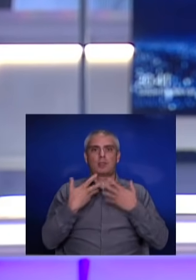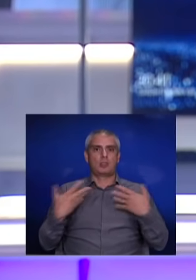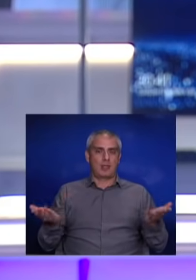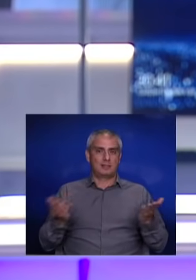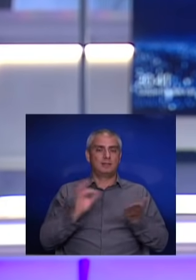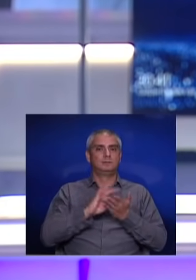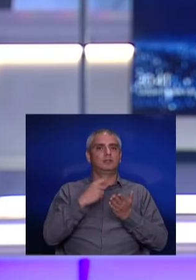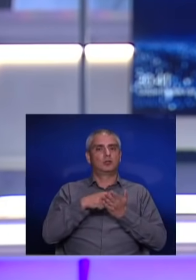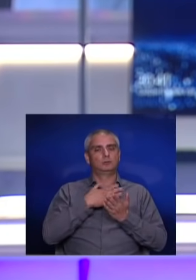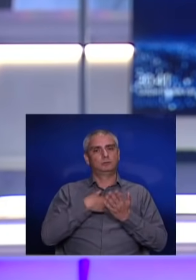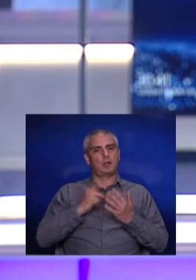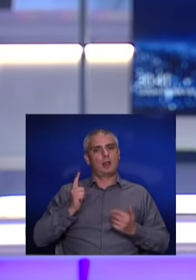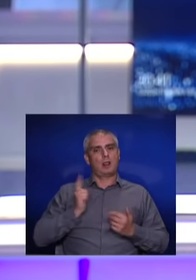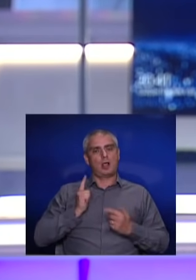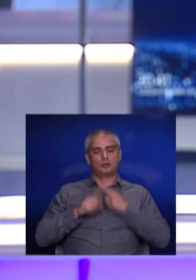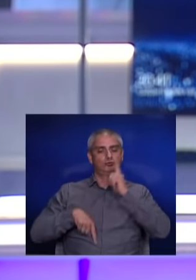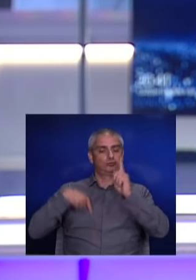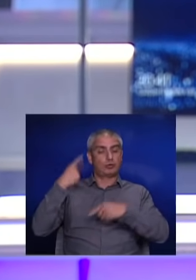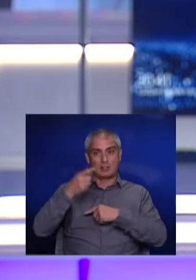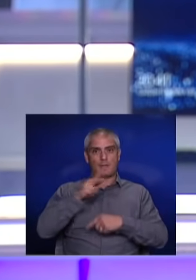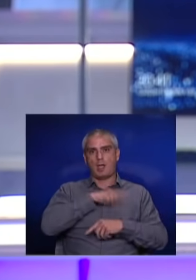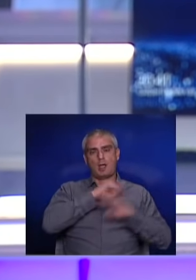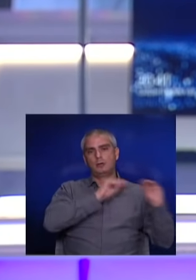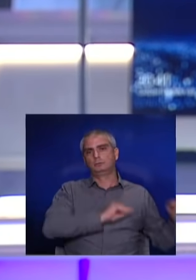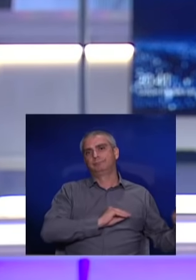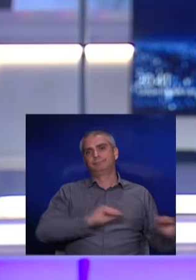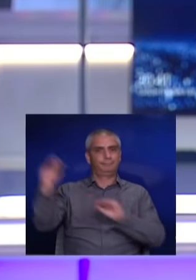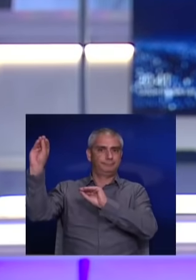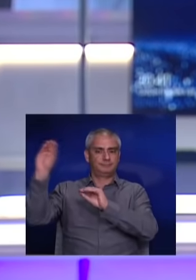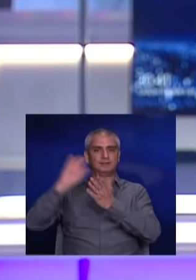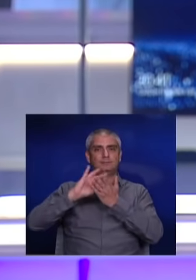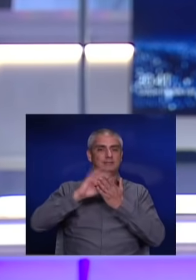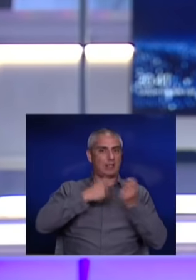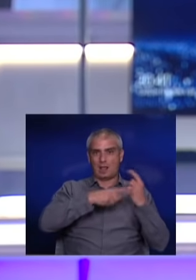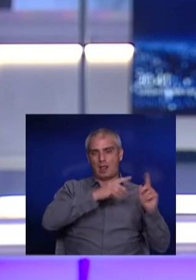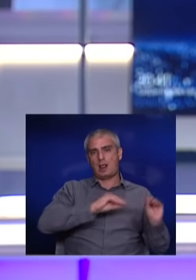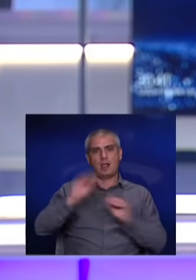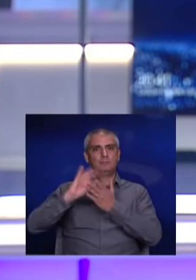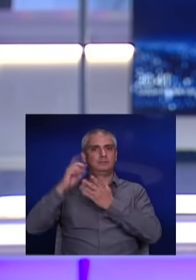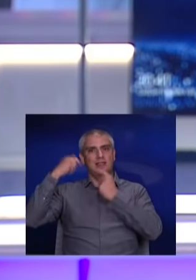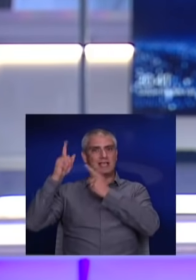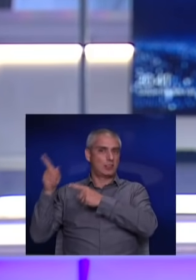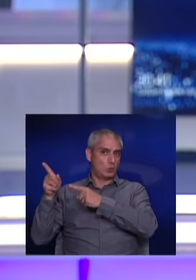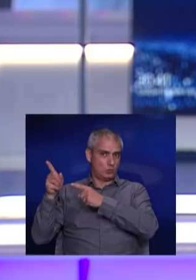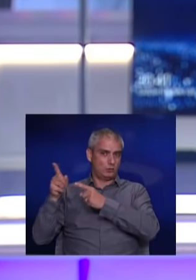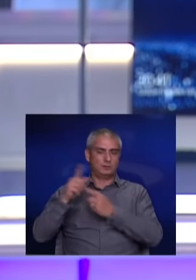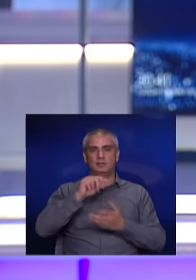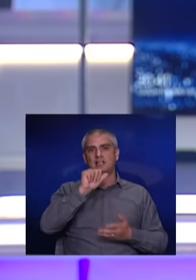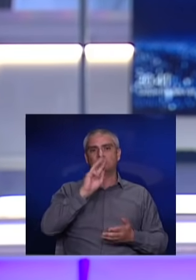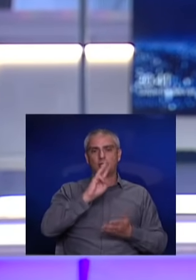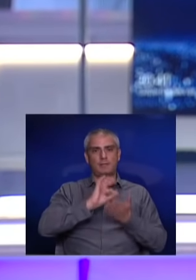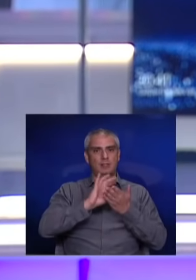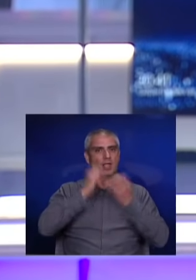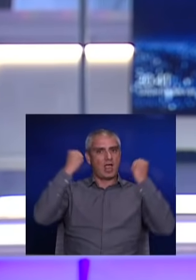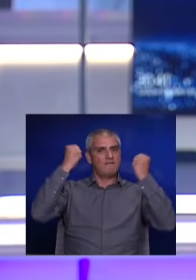האוצר מתכוונים לחכות לשנה הבאה כשהאחריות למעונות תעבור ממשרד הכלכלה למשרד החינוך. איתי שיקמן היה היום